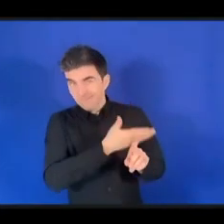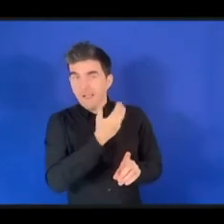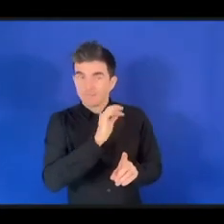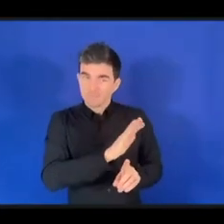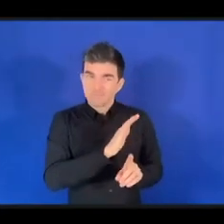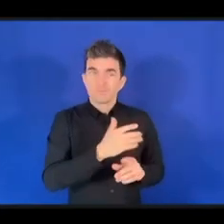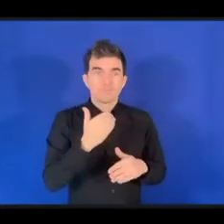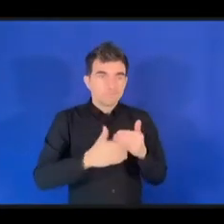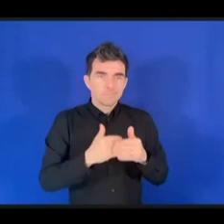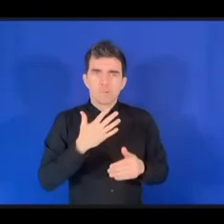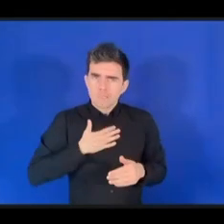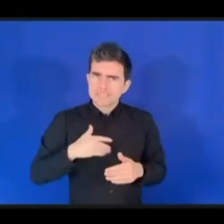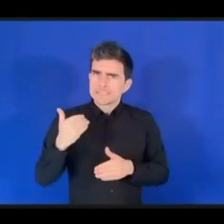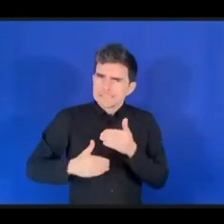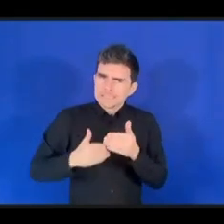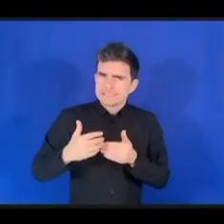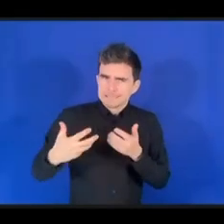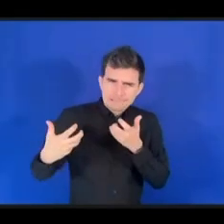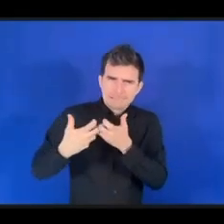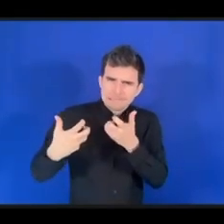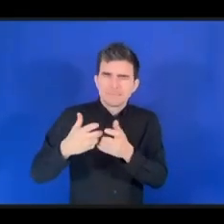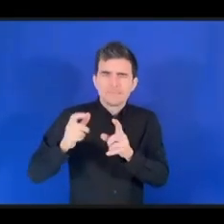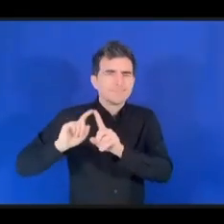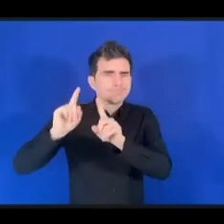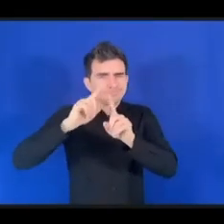望能够去更多的去听